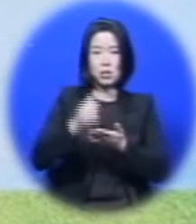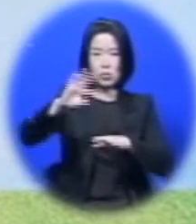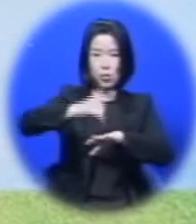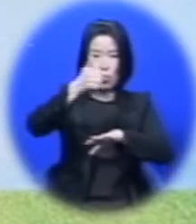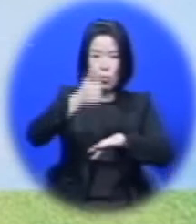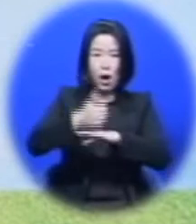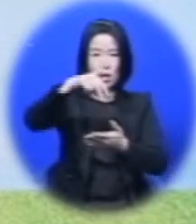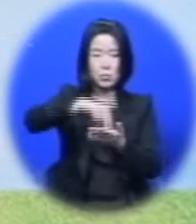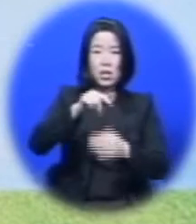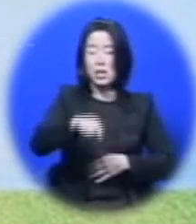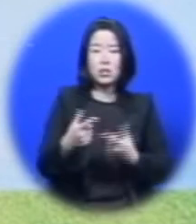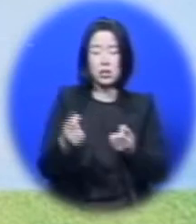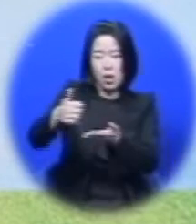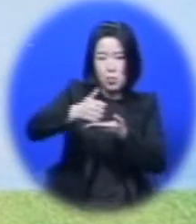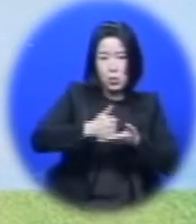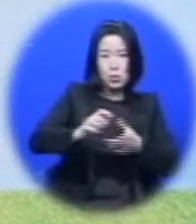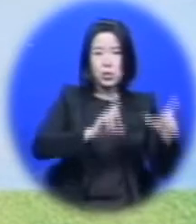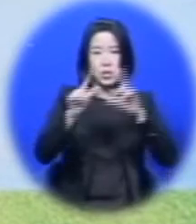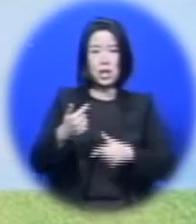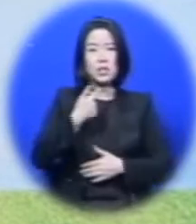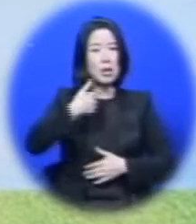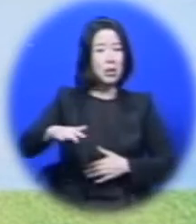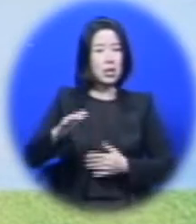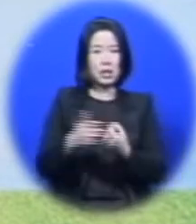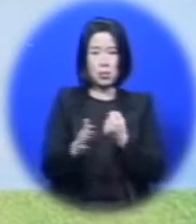한 번도 그렇게 모시고 살아본 적이 없기 때문에